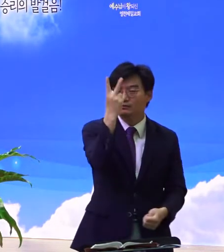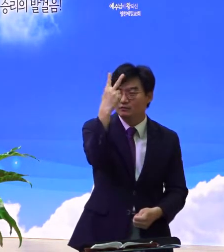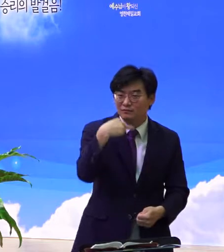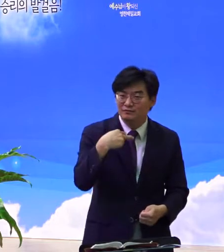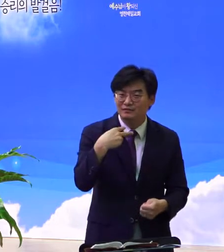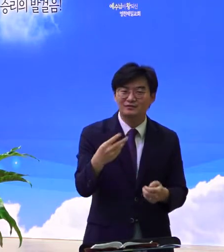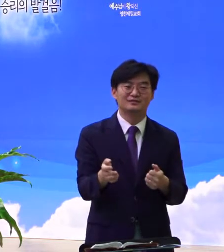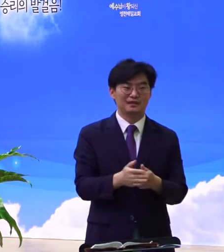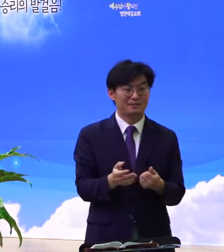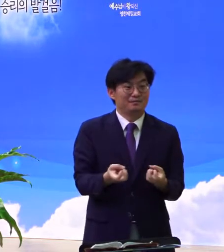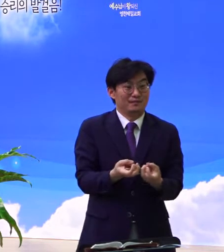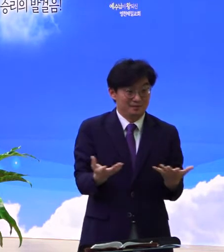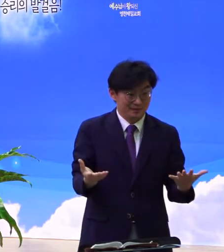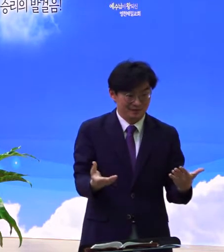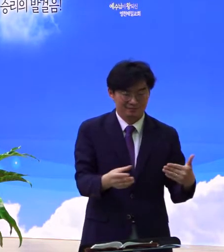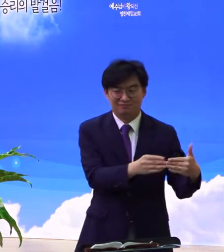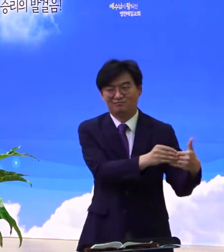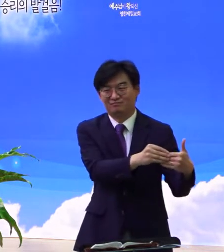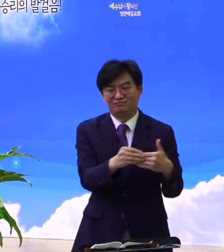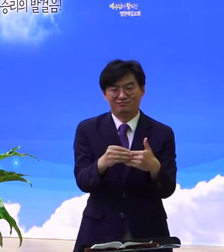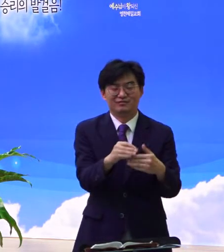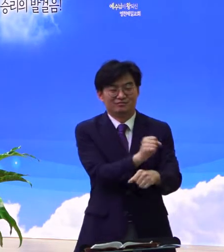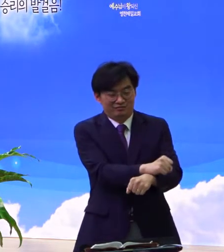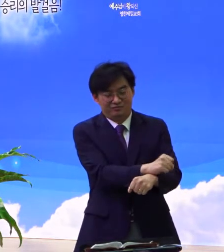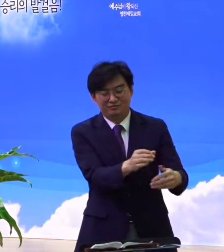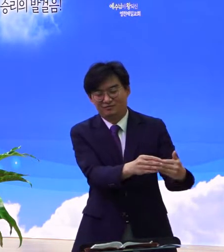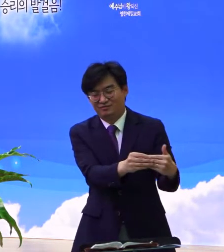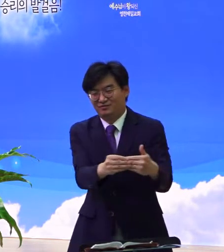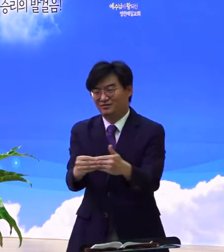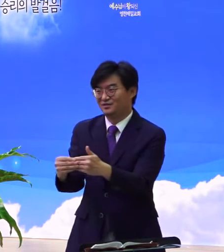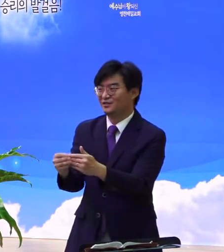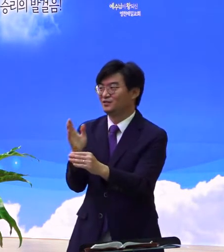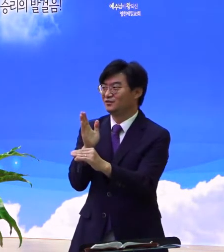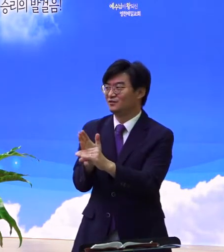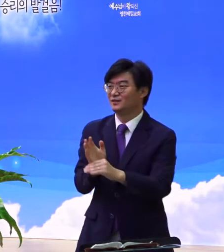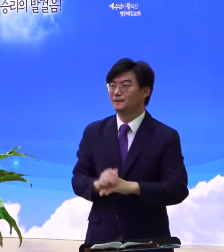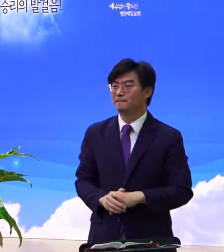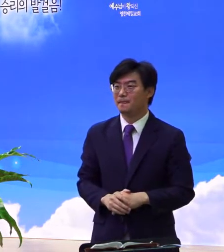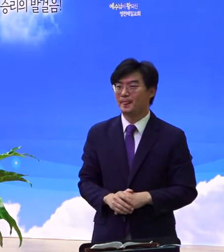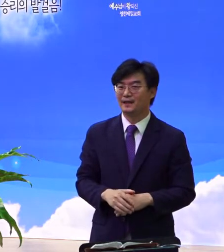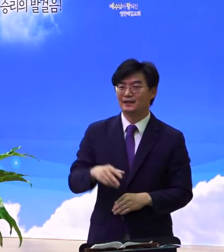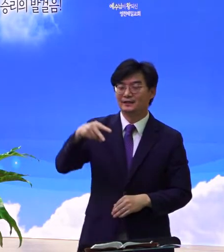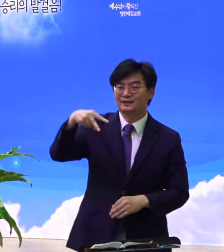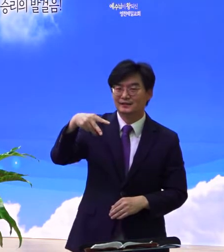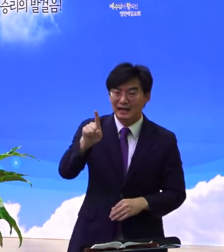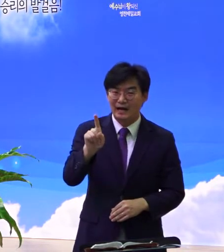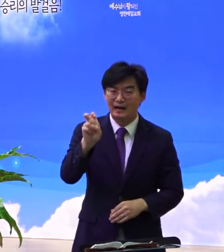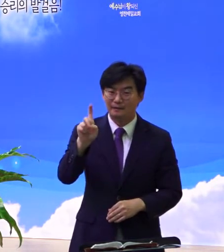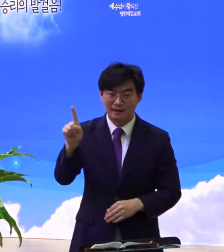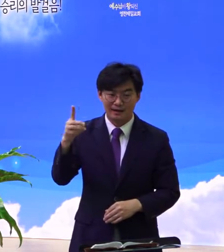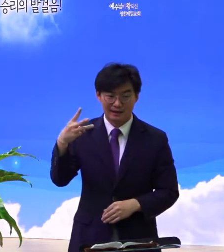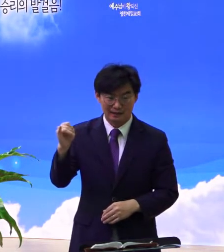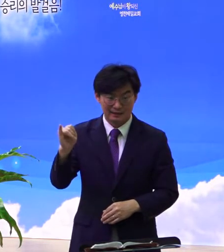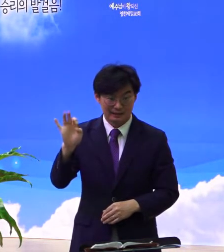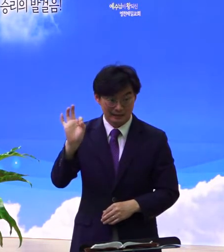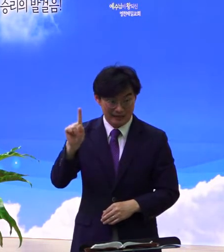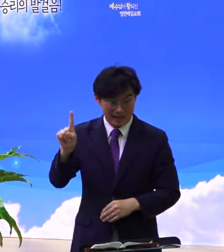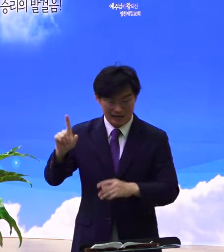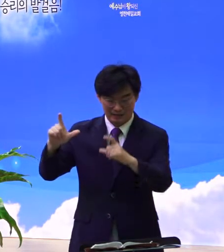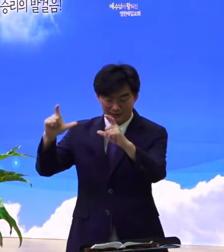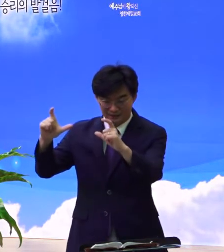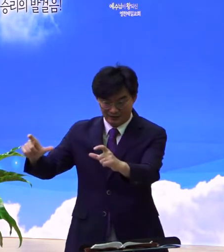그들은 끌려갈 수밖에 없었습니다. 그래서 이스라엘 경내에 사마리아 성에 이끌려오게